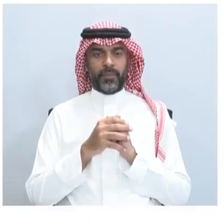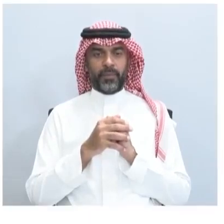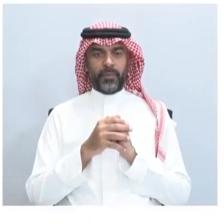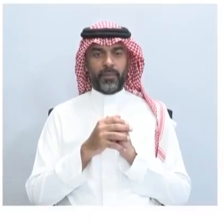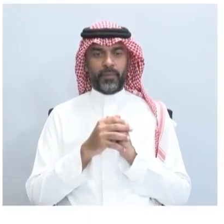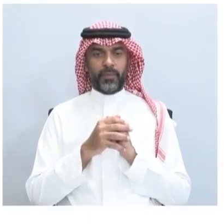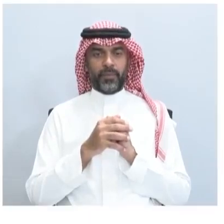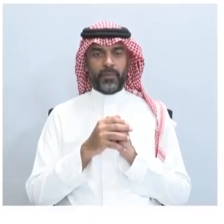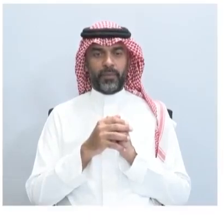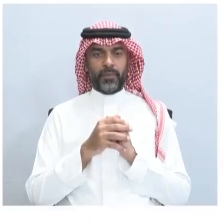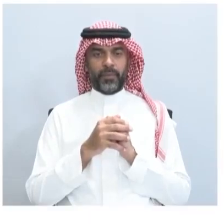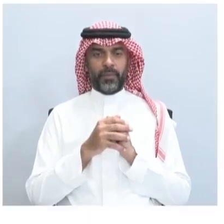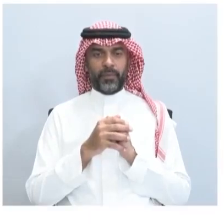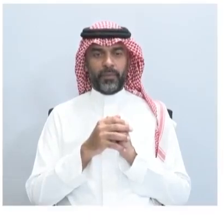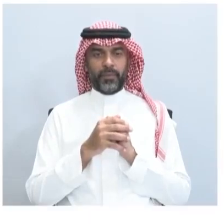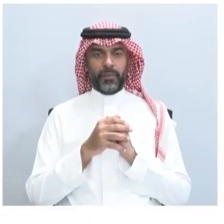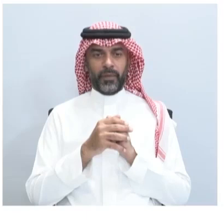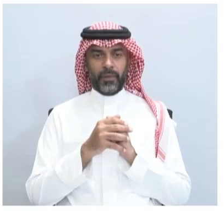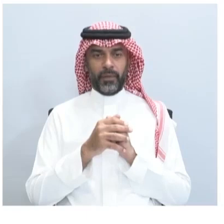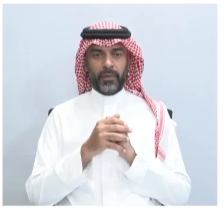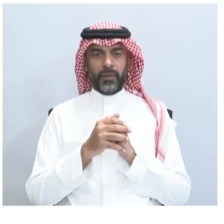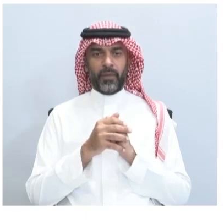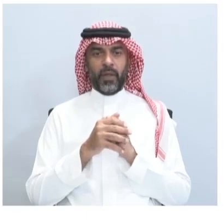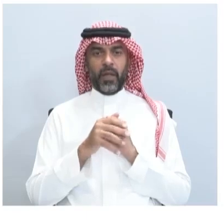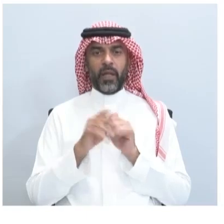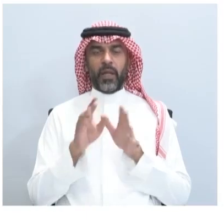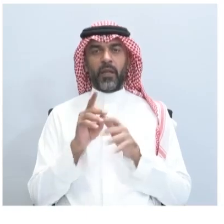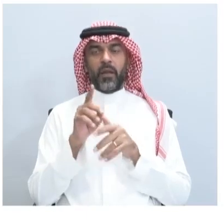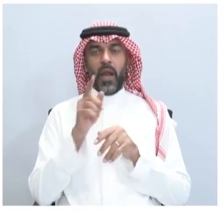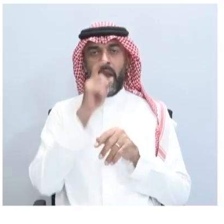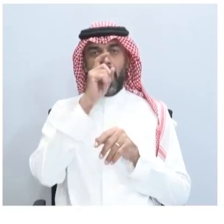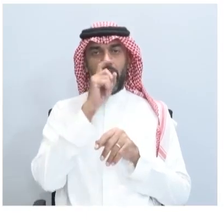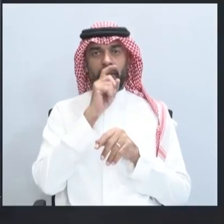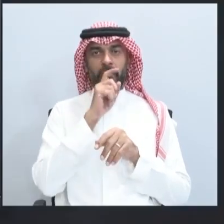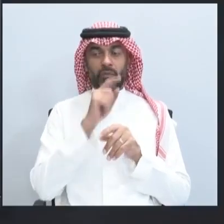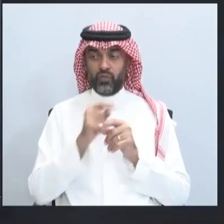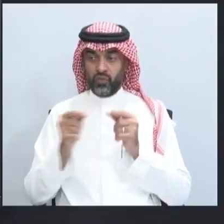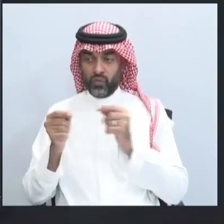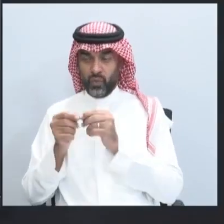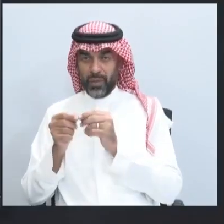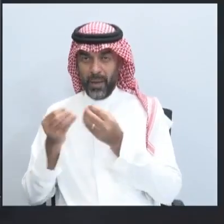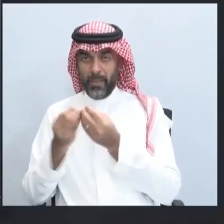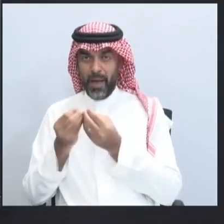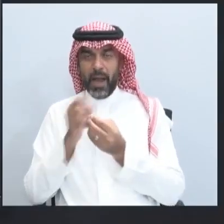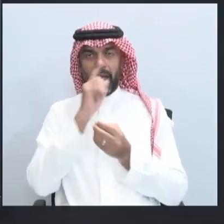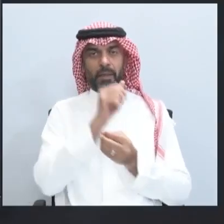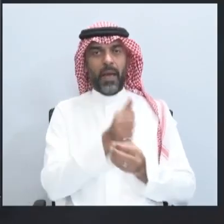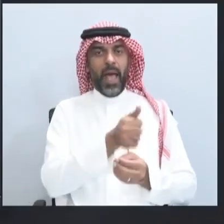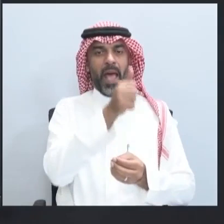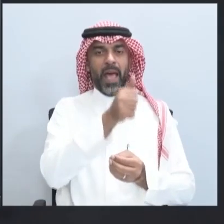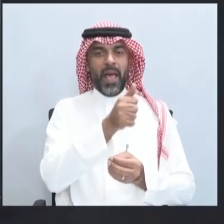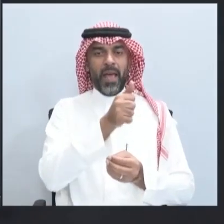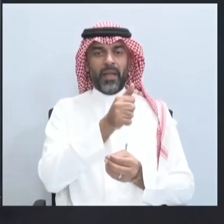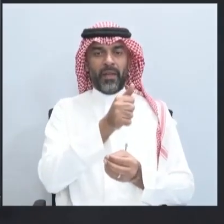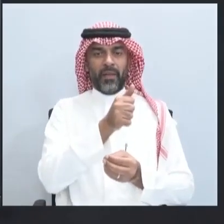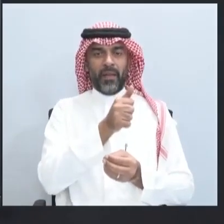تذكرون اننا قلنا تحذف الالف من ما اي ماء الاستفهاميه مثال